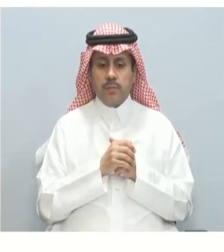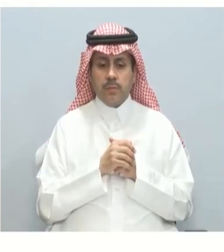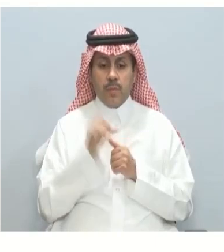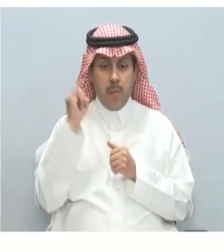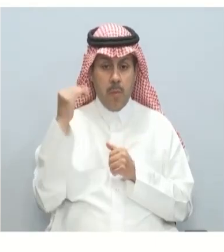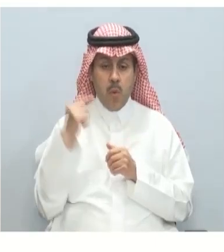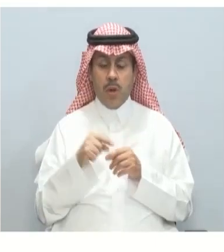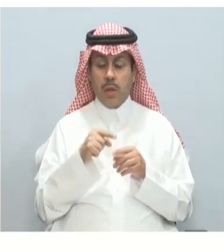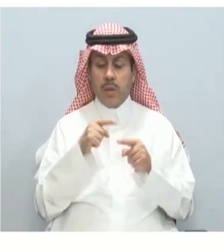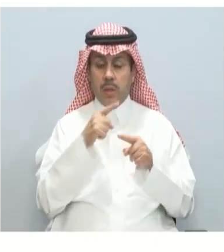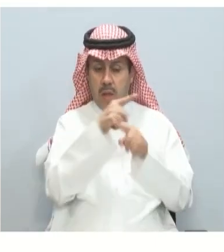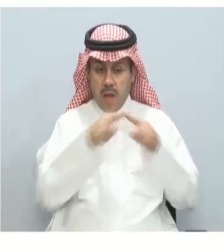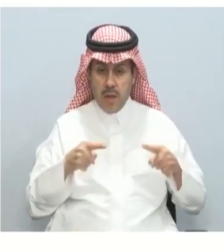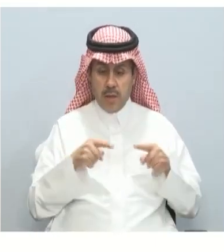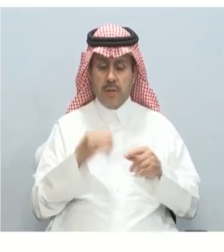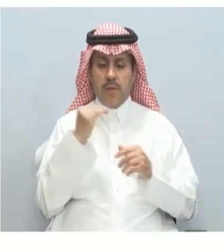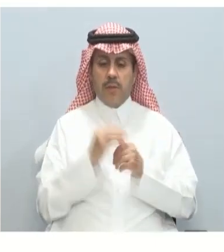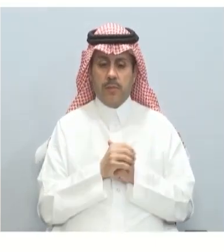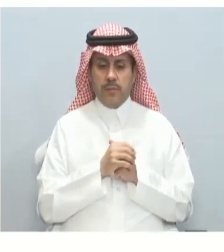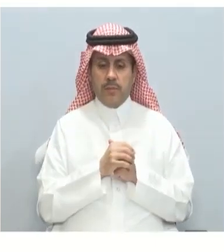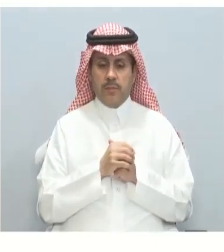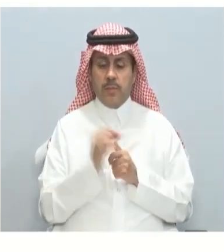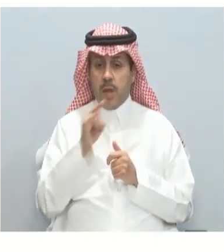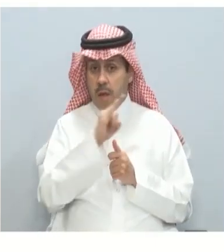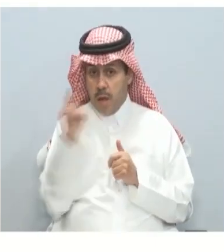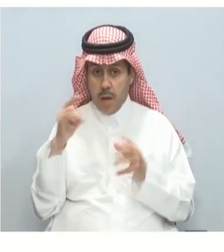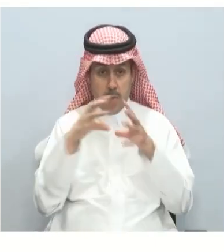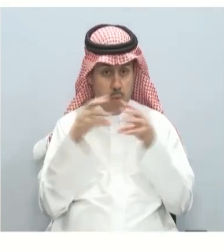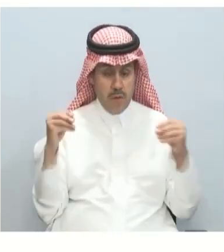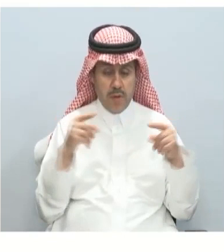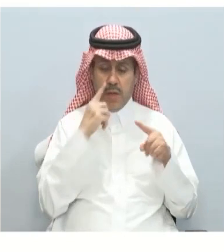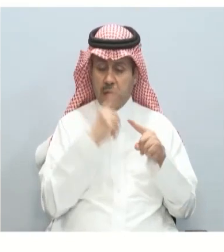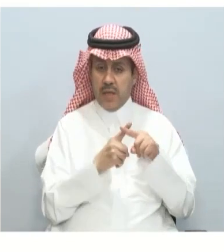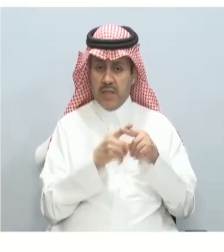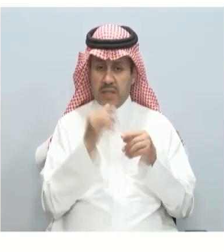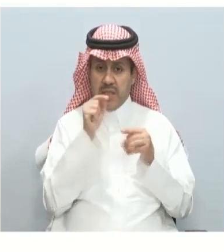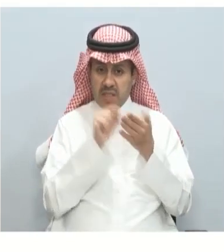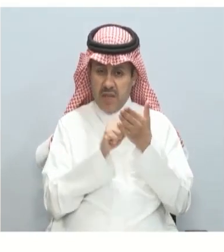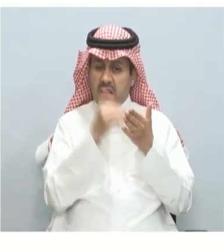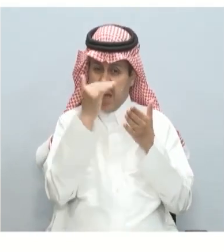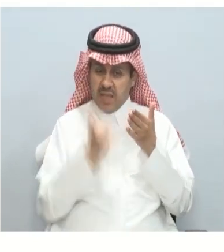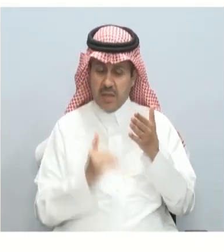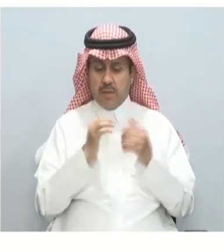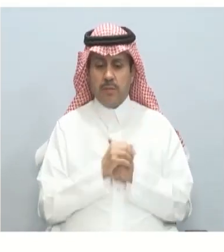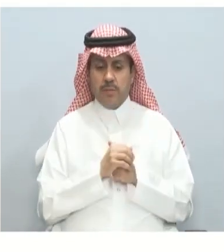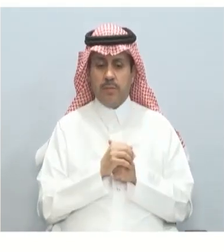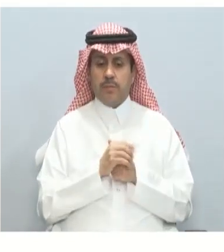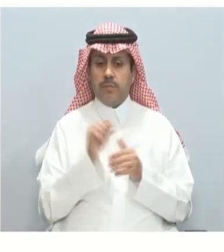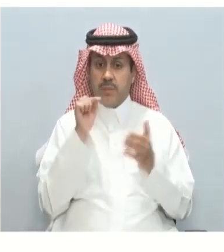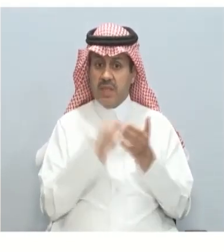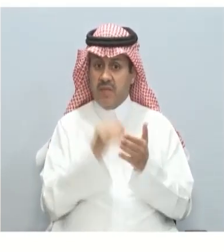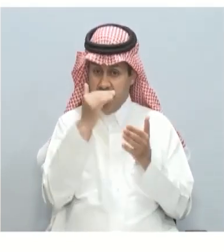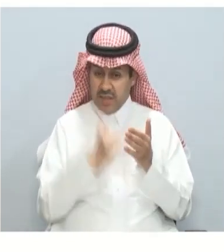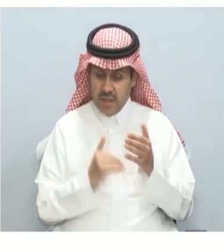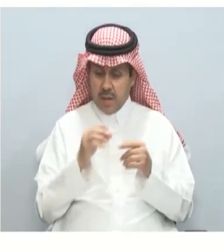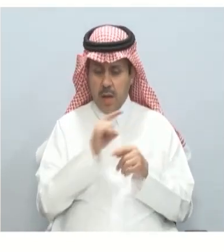الاحداثيات في صفر وصفر طبعا هي غير معرفه عندما اكس اصغر من صفر اذا صار عندي قيمه سالبه